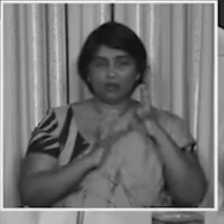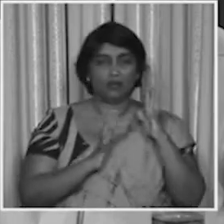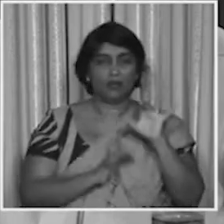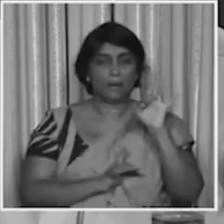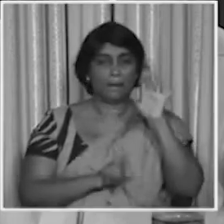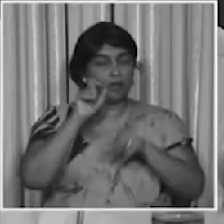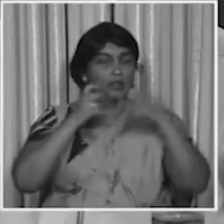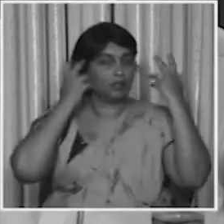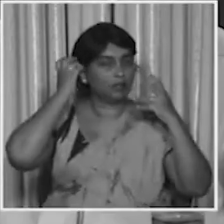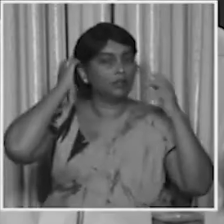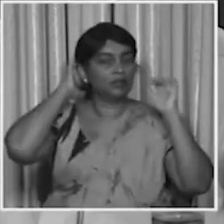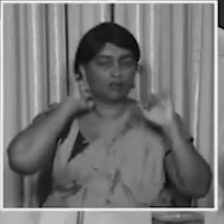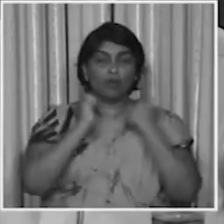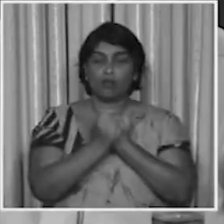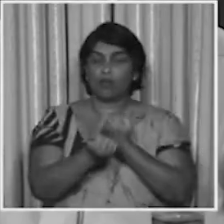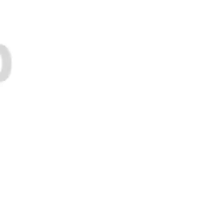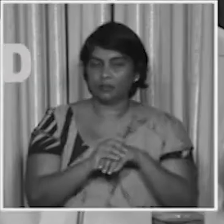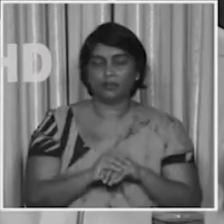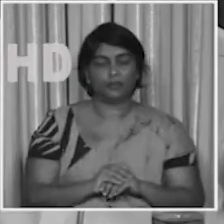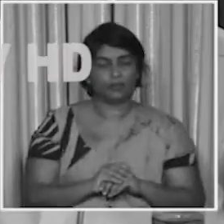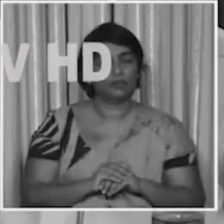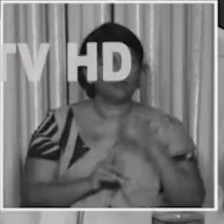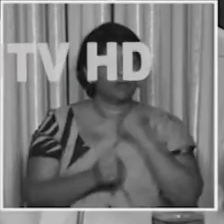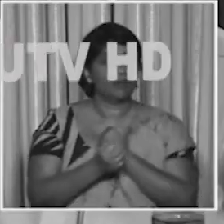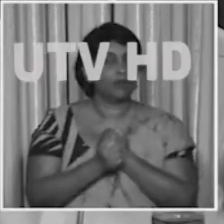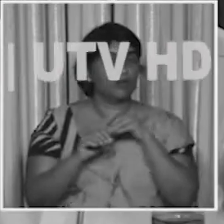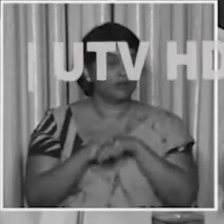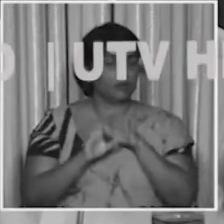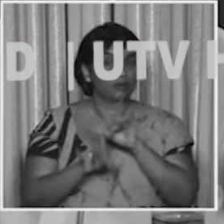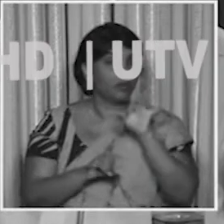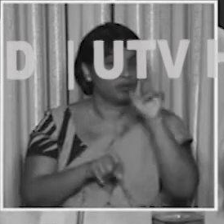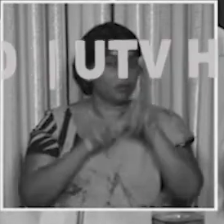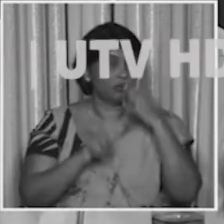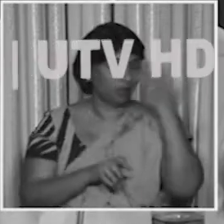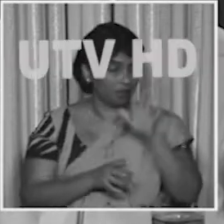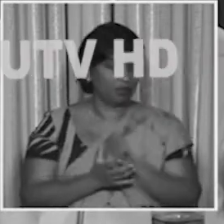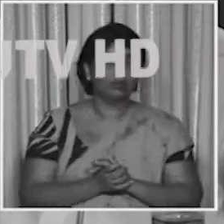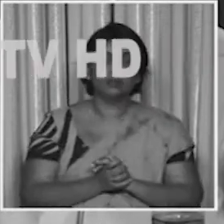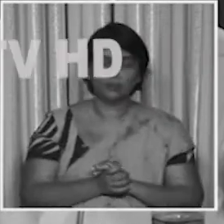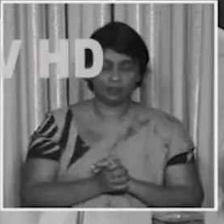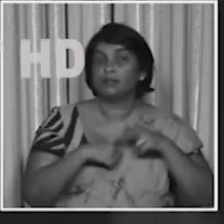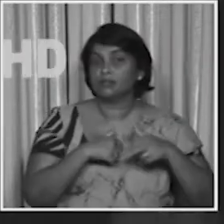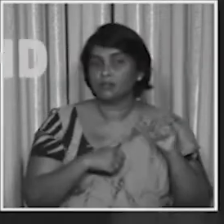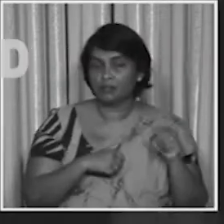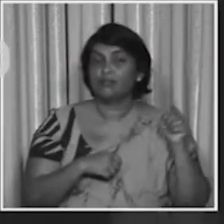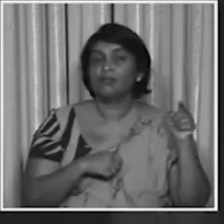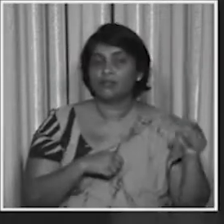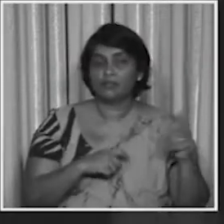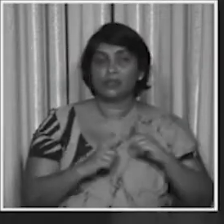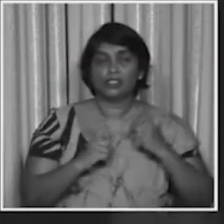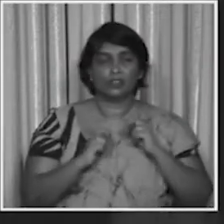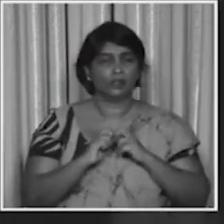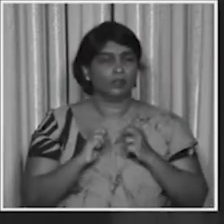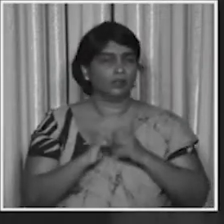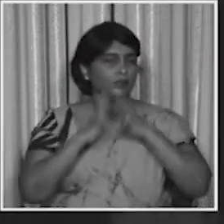15 people have died while in police custody. මේක මේ සන්තෝෂයට කාරණාවක් නෙමෙයි මේ සමහරකට. ඕගොල්ලන්ට සන්තෝෂයට කාරණාවක් වෙන්නේ නැති. ඒගොල්ලන්ගේ ජීවිතවල